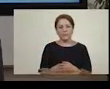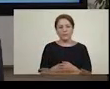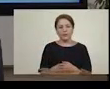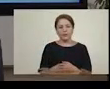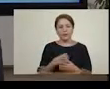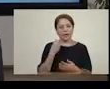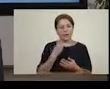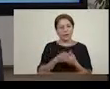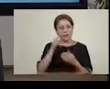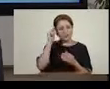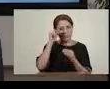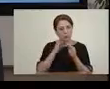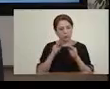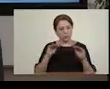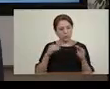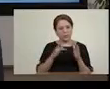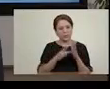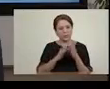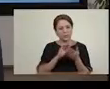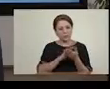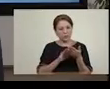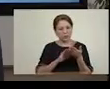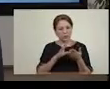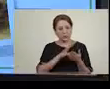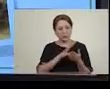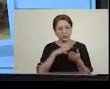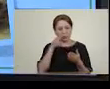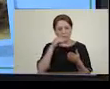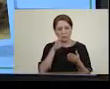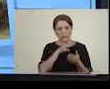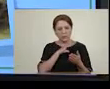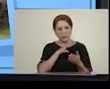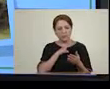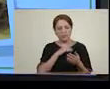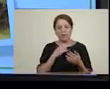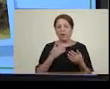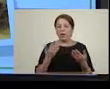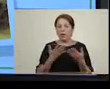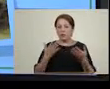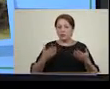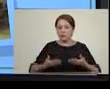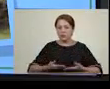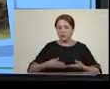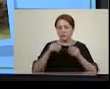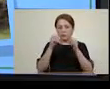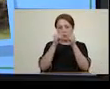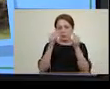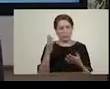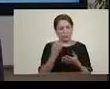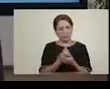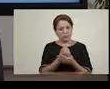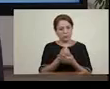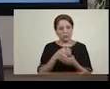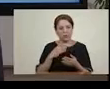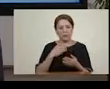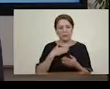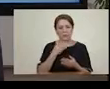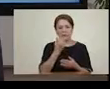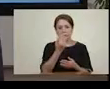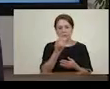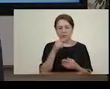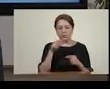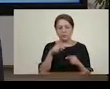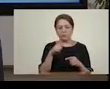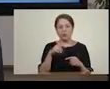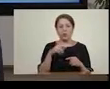Aziz o'quvchilar, daftaringizga yozib oldingizmi? Unda siz qaysi hayotiy shaklga ega ekanini topguningizcha bu sabzavotlarga